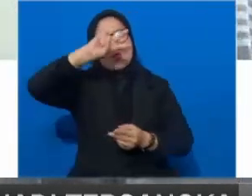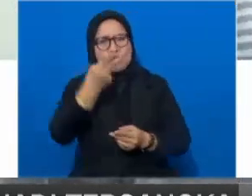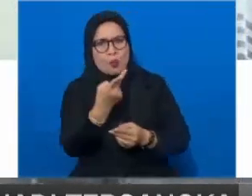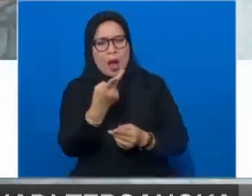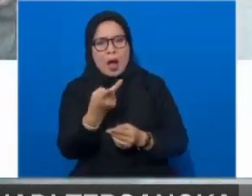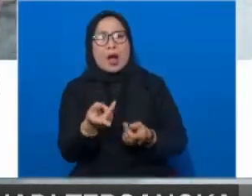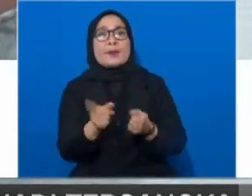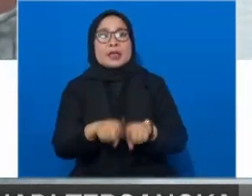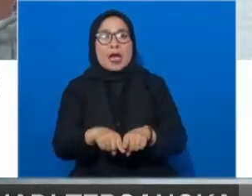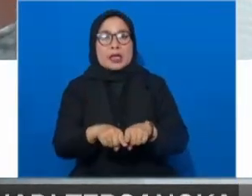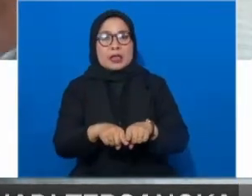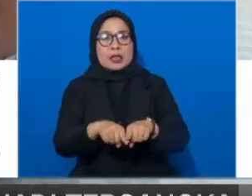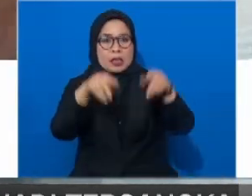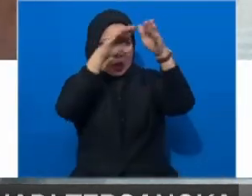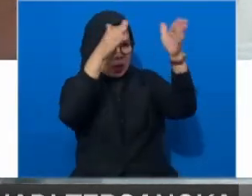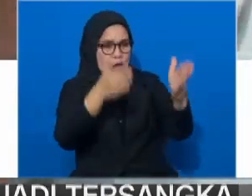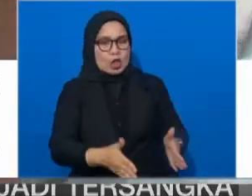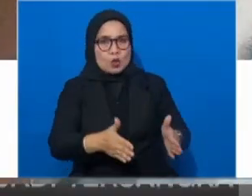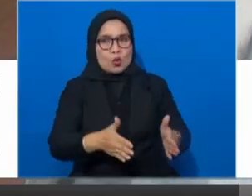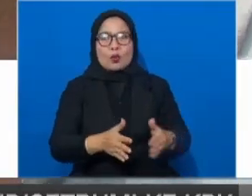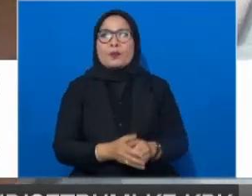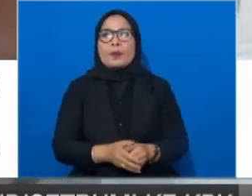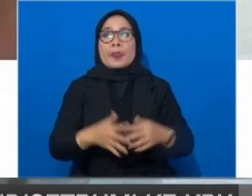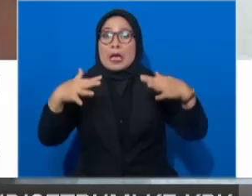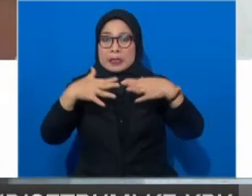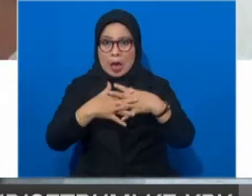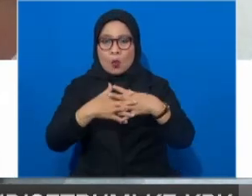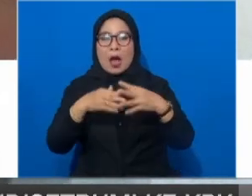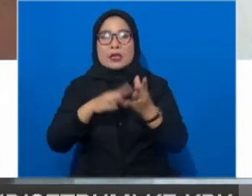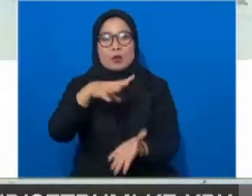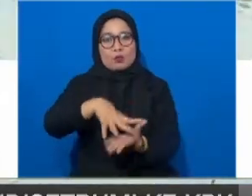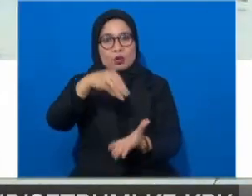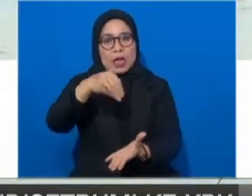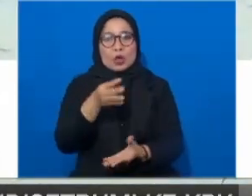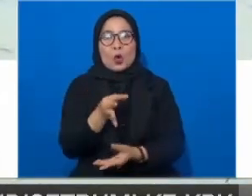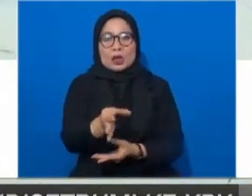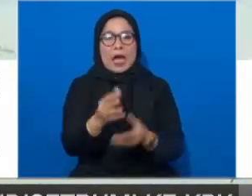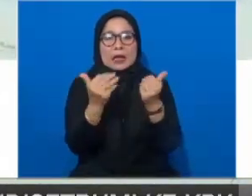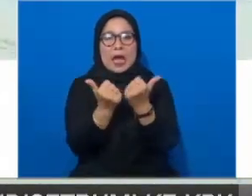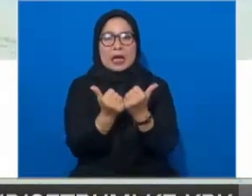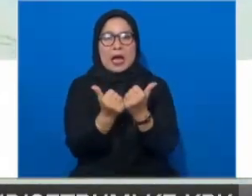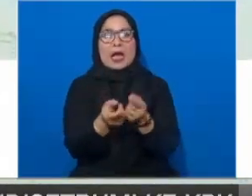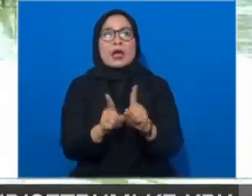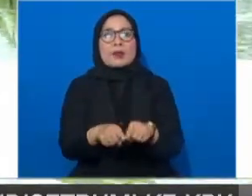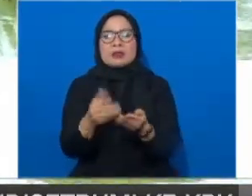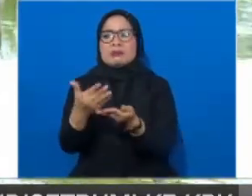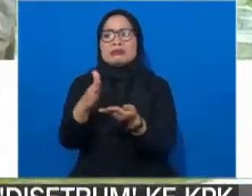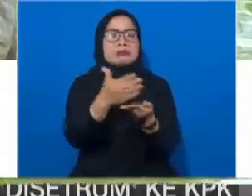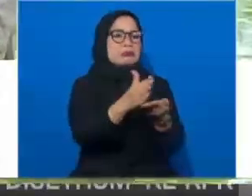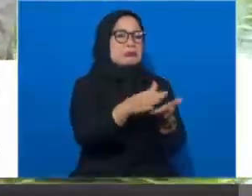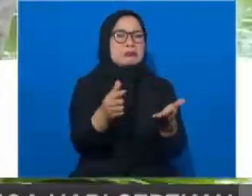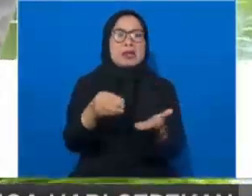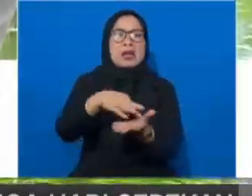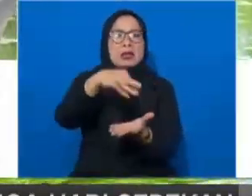megah. Sawah milik keluarga Sau Cheng Yong yang berada di pusat kota Tangerang menjadi sisa-sisa tanah yang